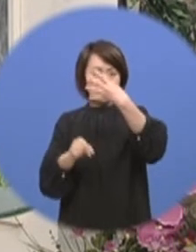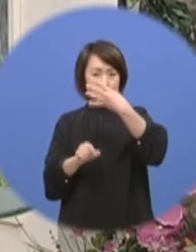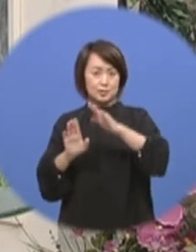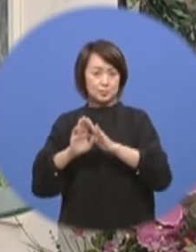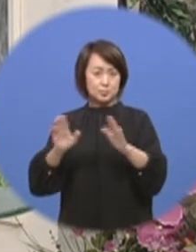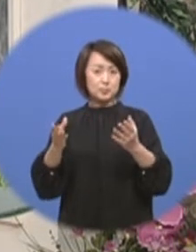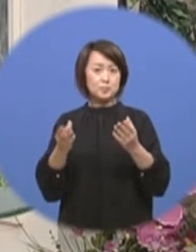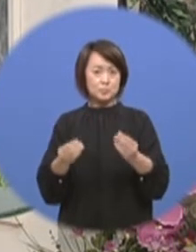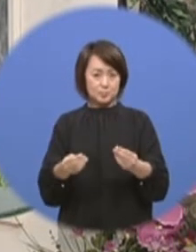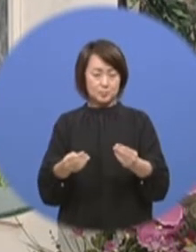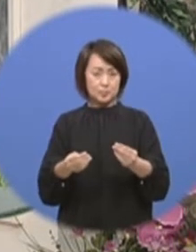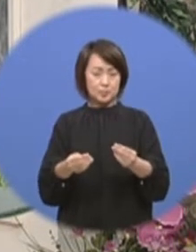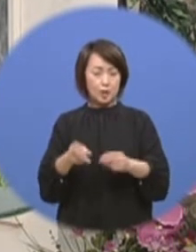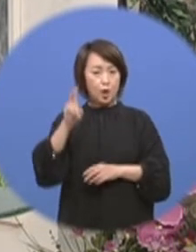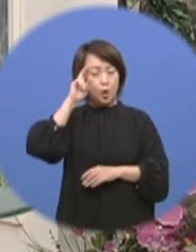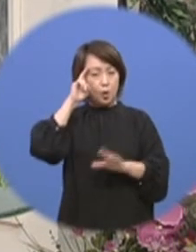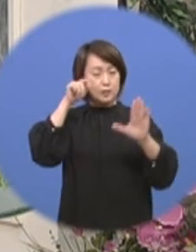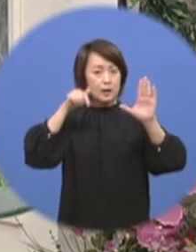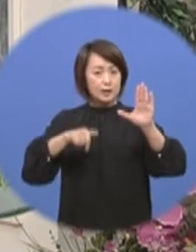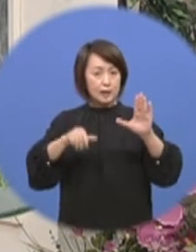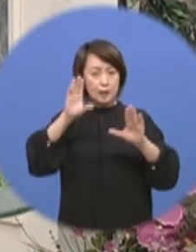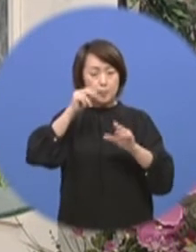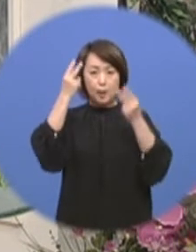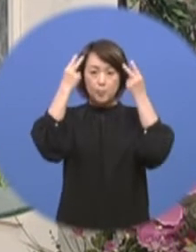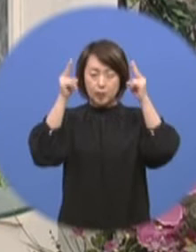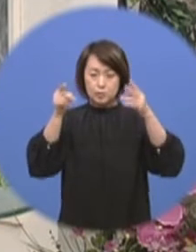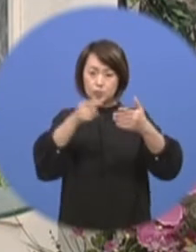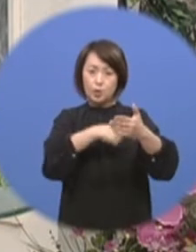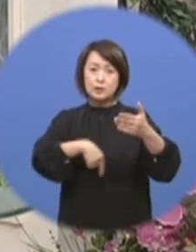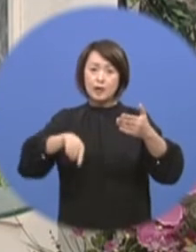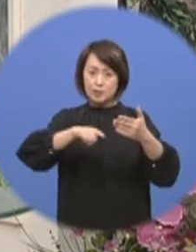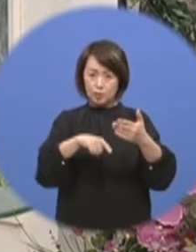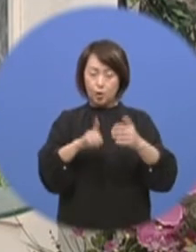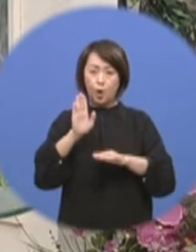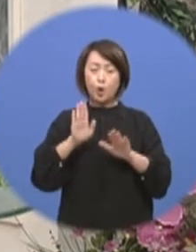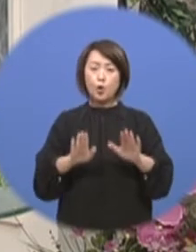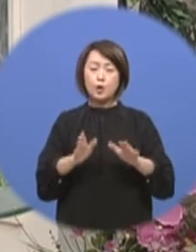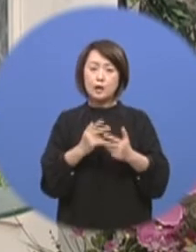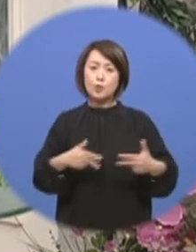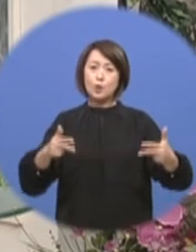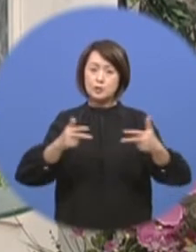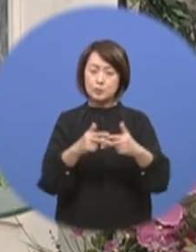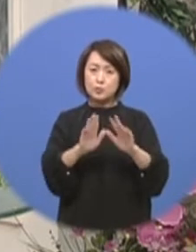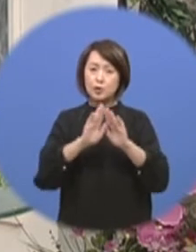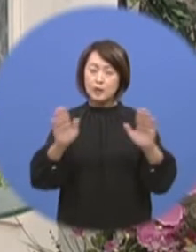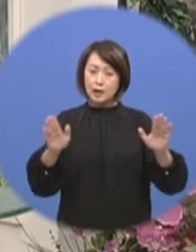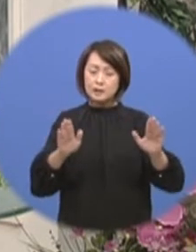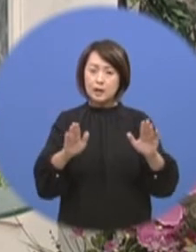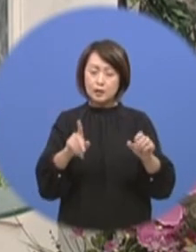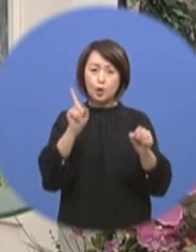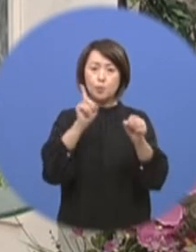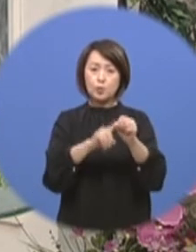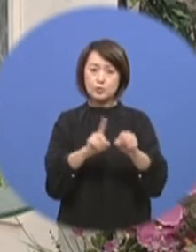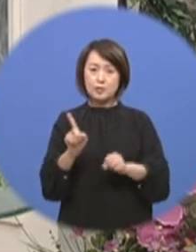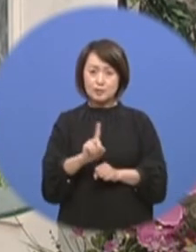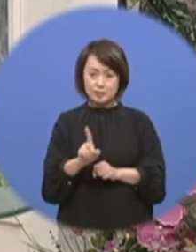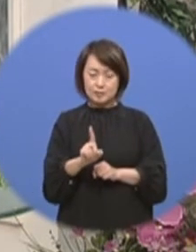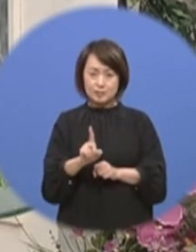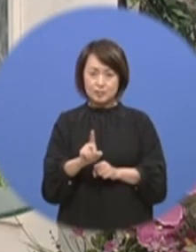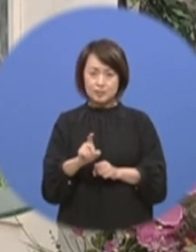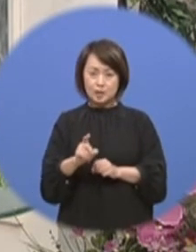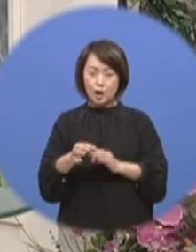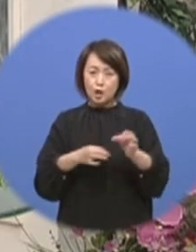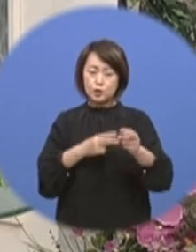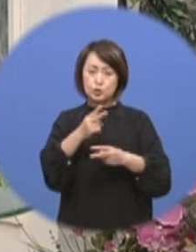たまず大阪関西万博の概要や今回のシンポジウム開催の目的などについて